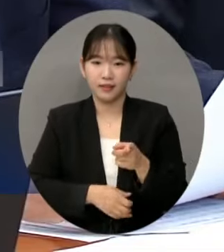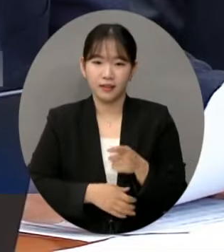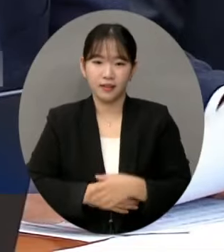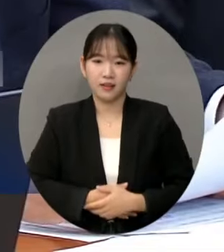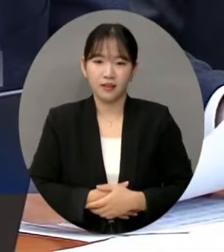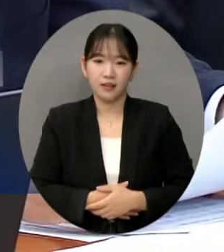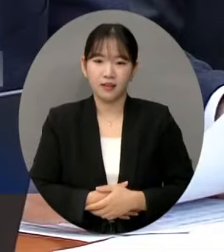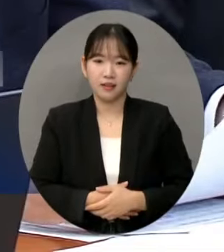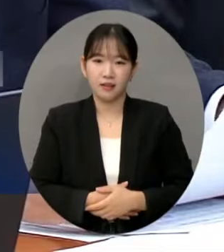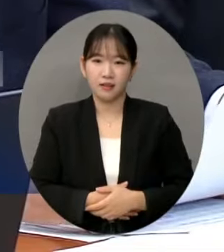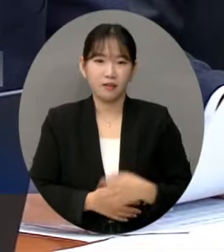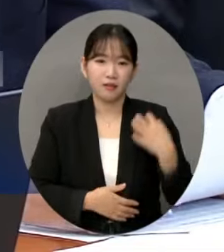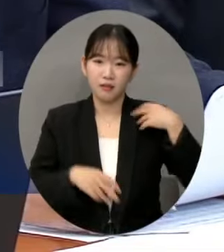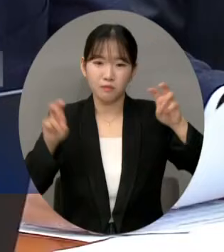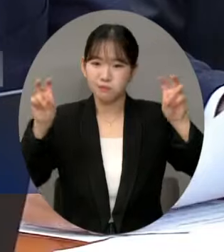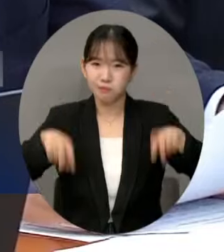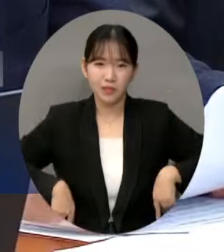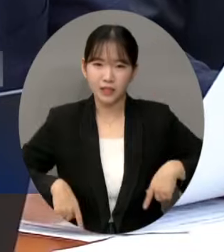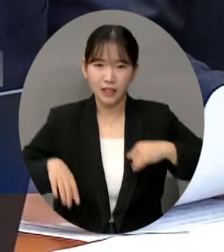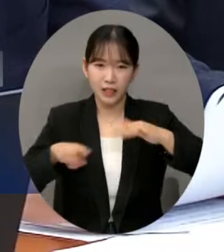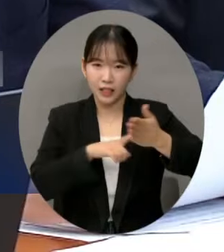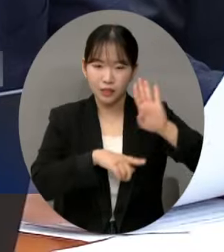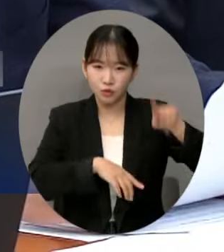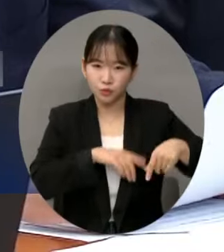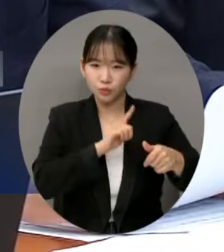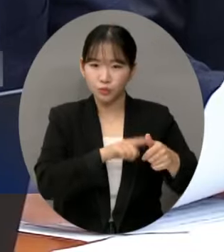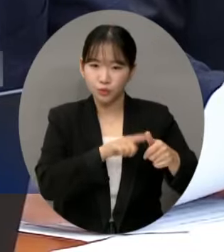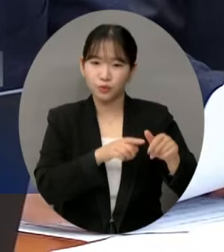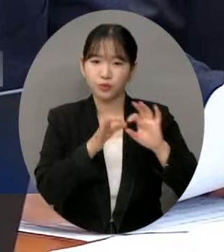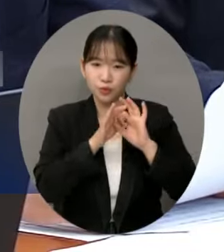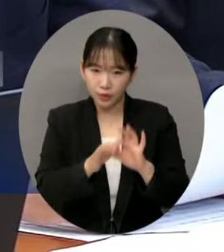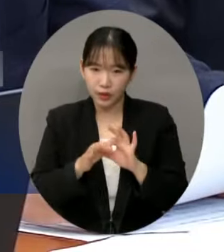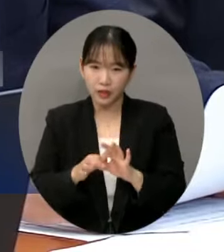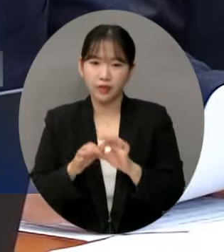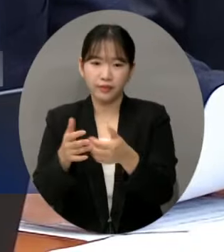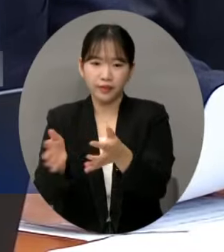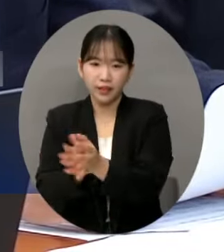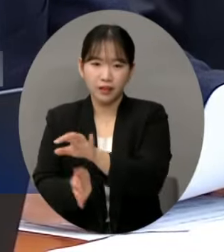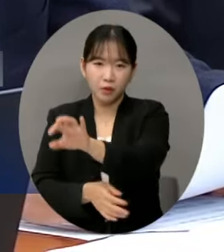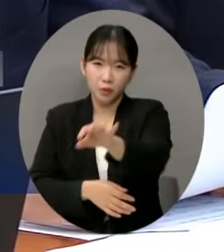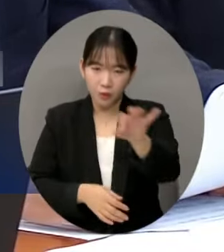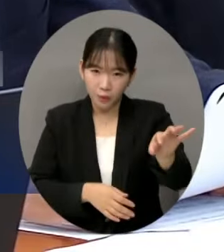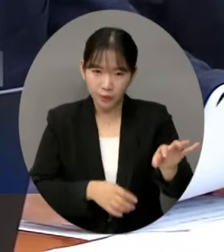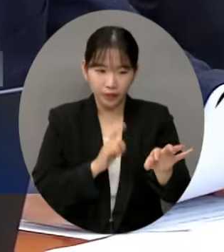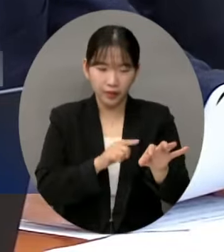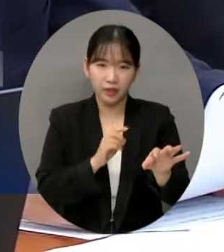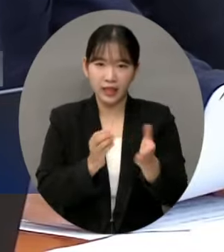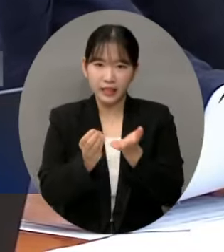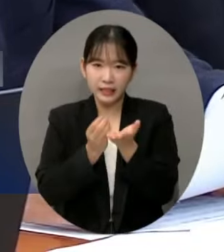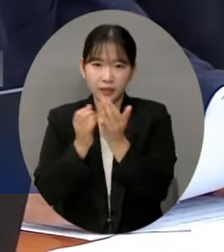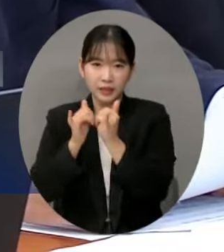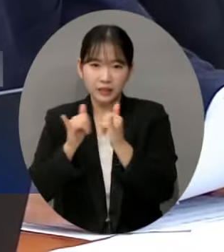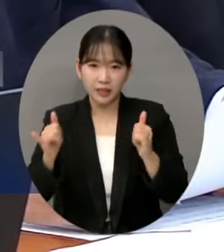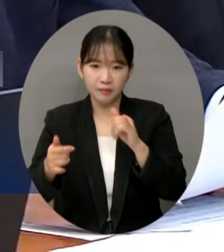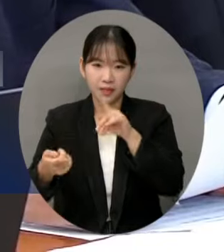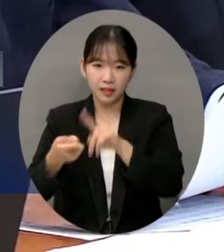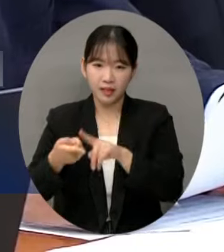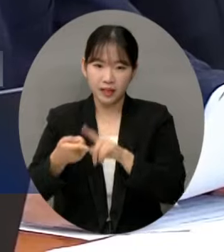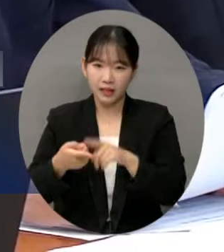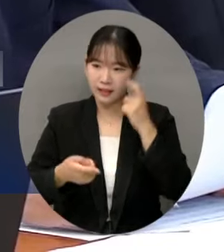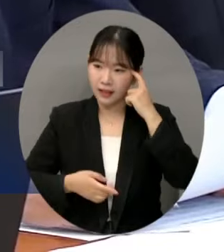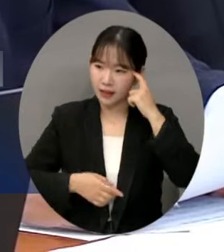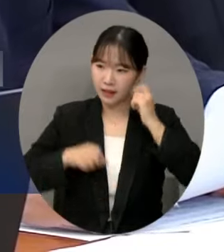한다고 이렇게 무기만 와 관련 유관 기관들이 우리 섬